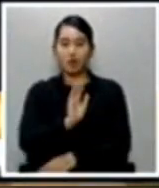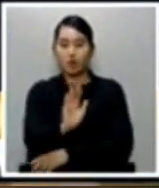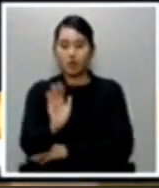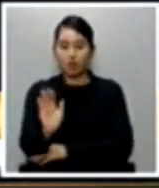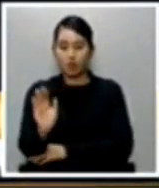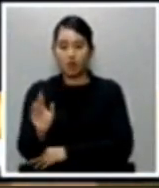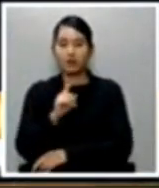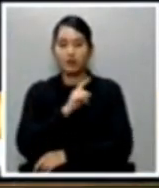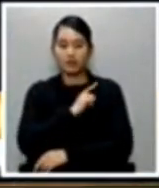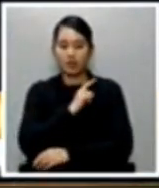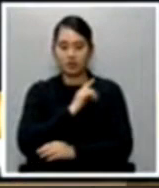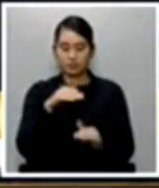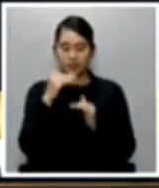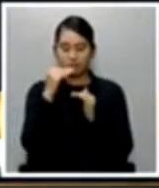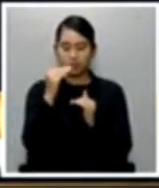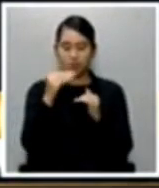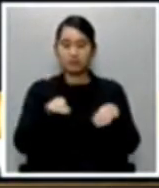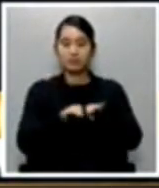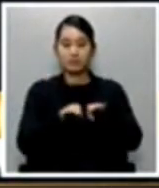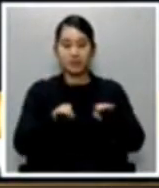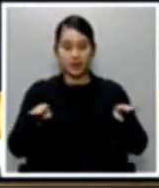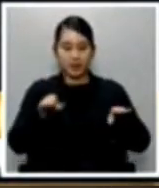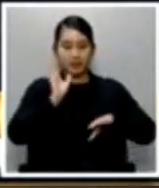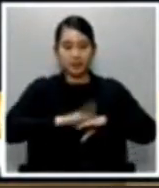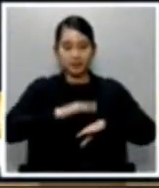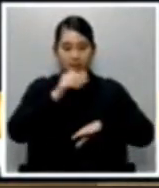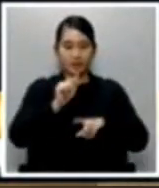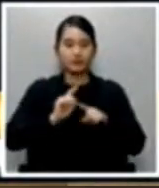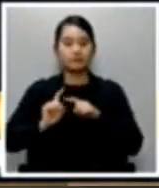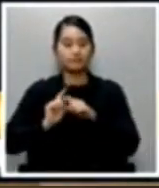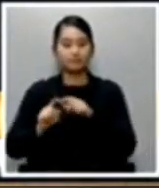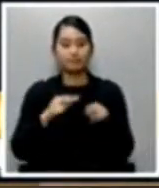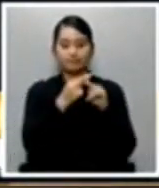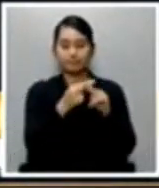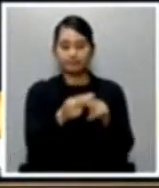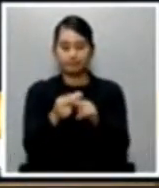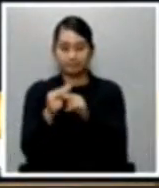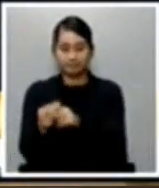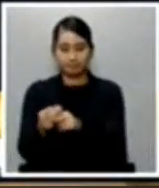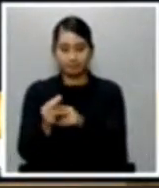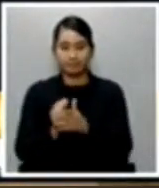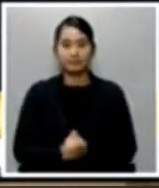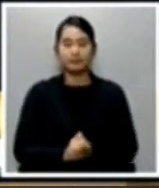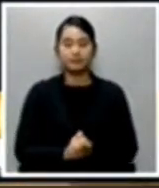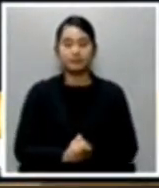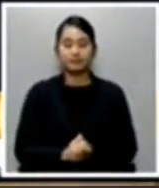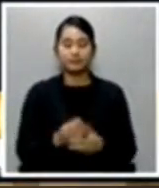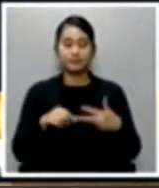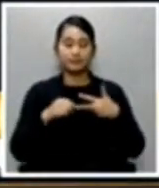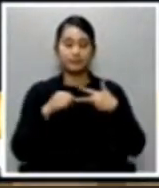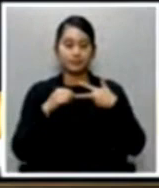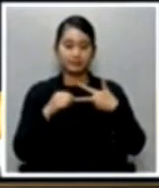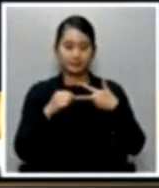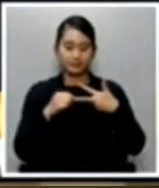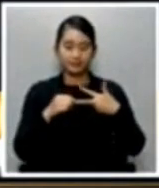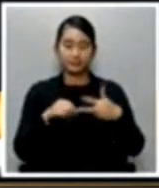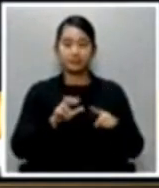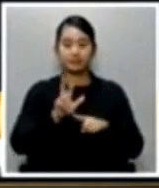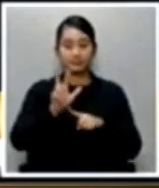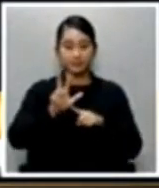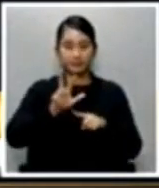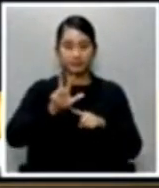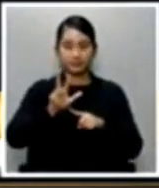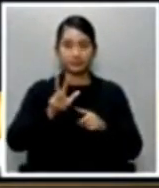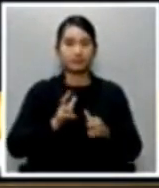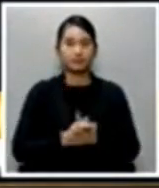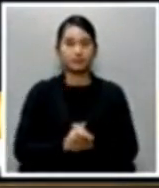แห่งเป็นผู้กำหนดมาตรฐานของส่วนนี้เองเรื่องที่3ที่อยากจะกราบเรียนนะครับทางท่านประธานส